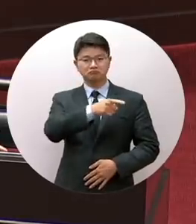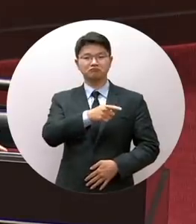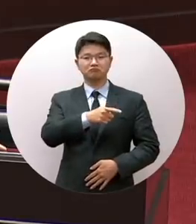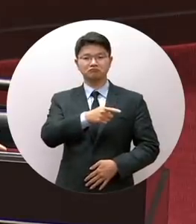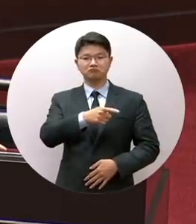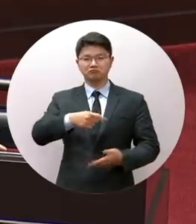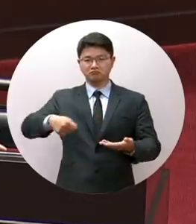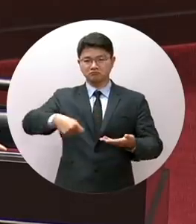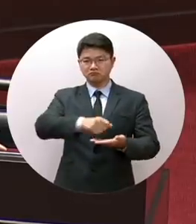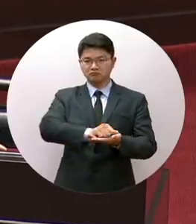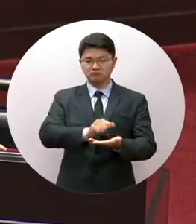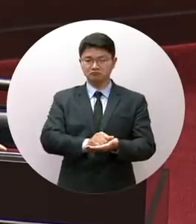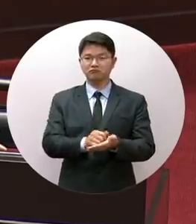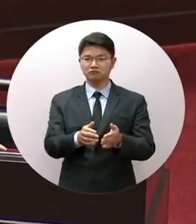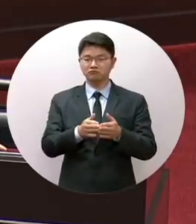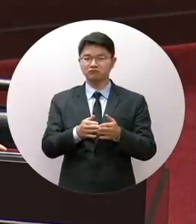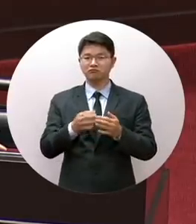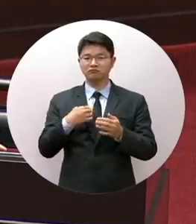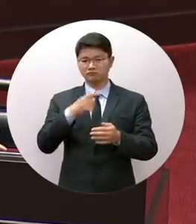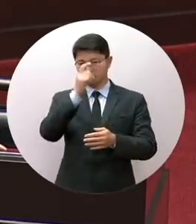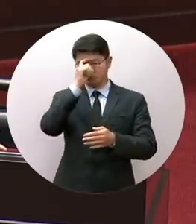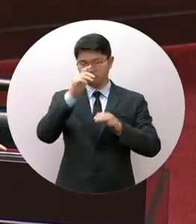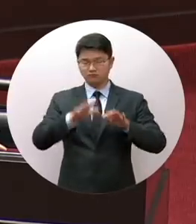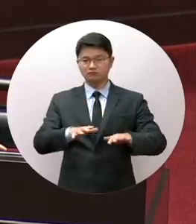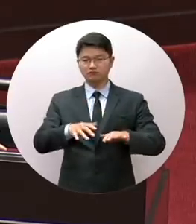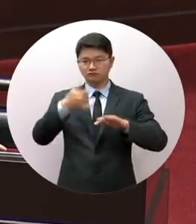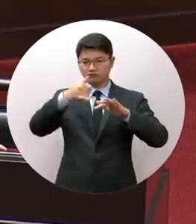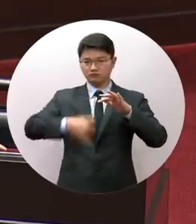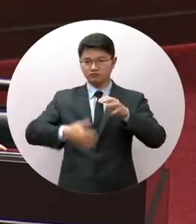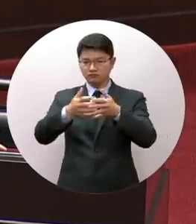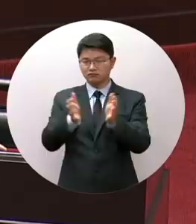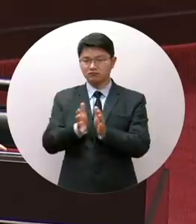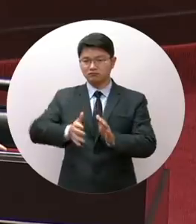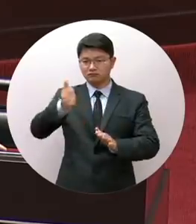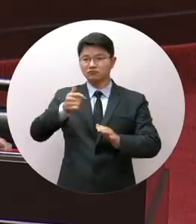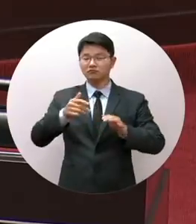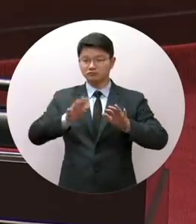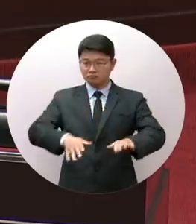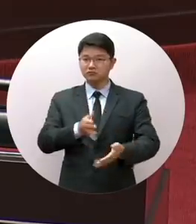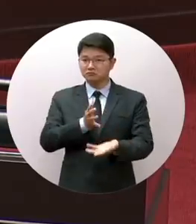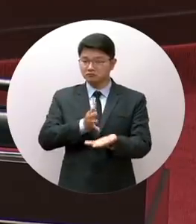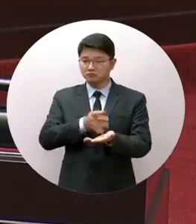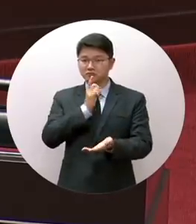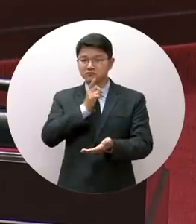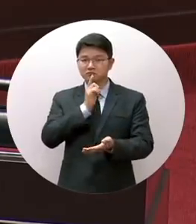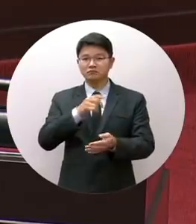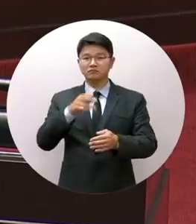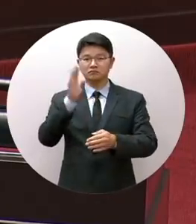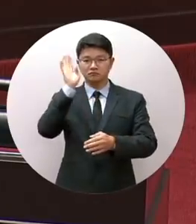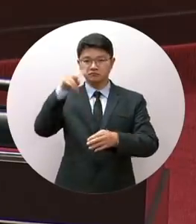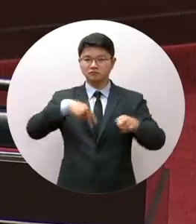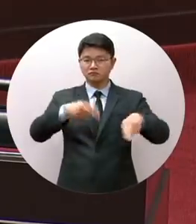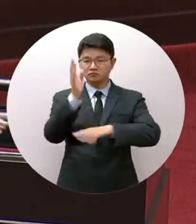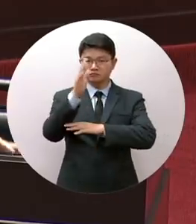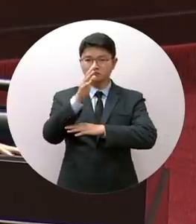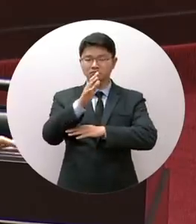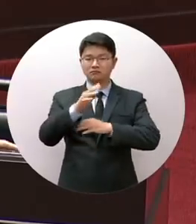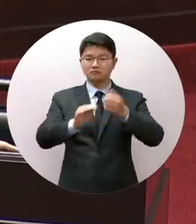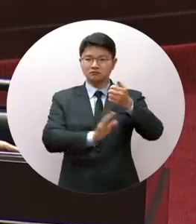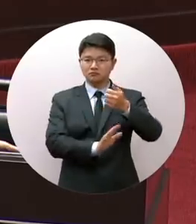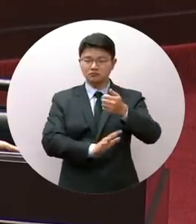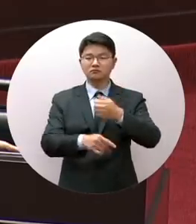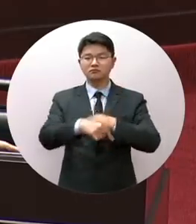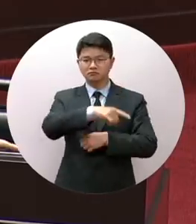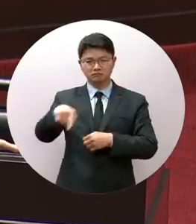记。我希望今天沈部长讲的，将来院长、行政团队要认真的